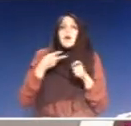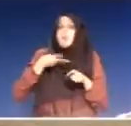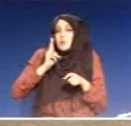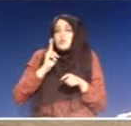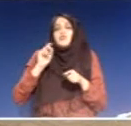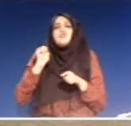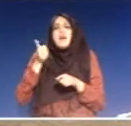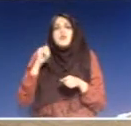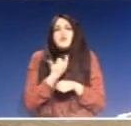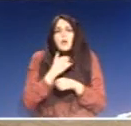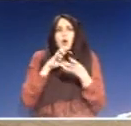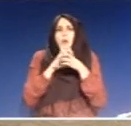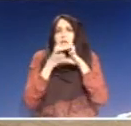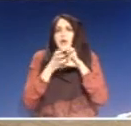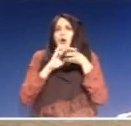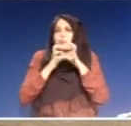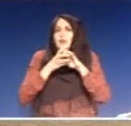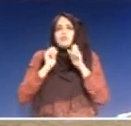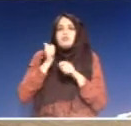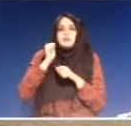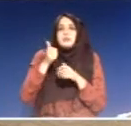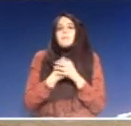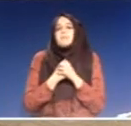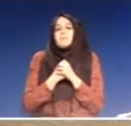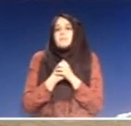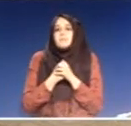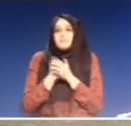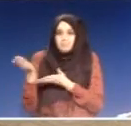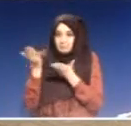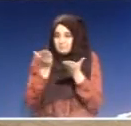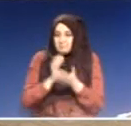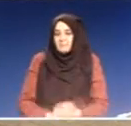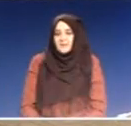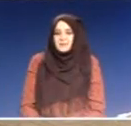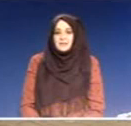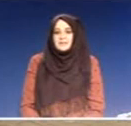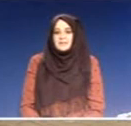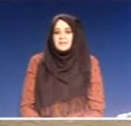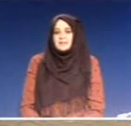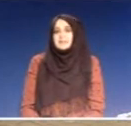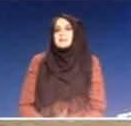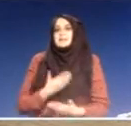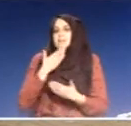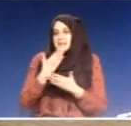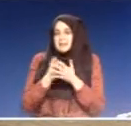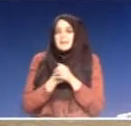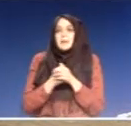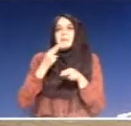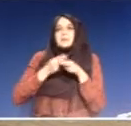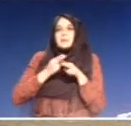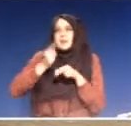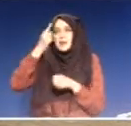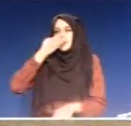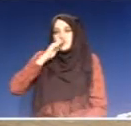يوم؟ اليوم نموذج هو الخبرة العقارية. تفضل دكتور سعيد. لك الفضل نجاة، بارك الله فيك. بسم الله والحمد لله